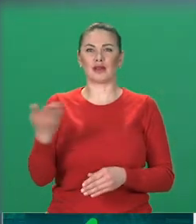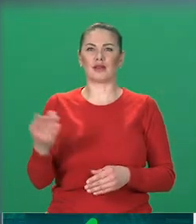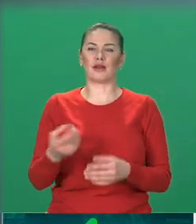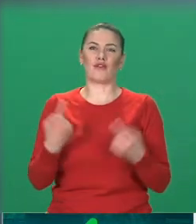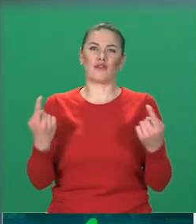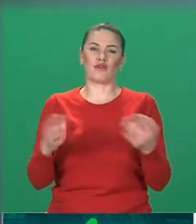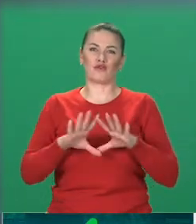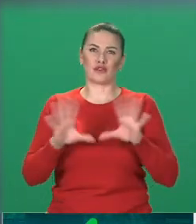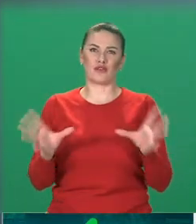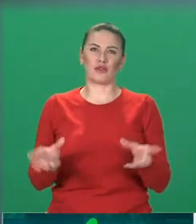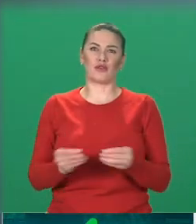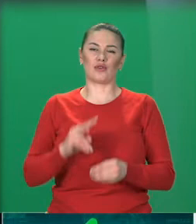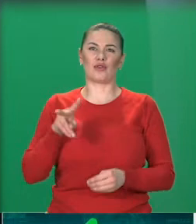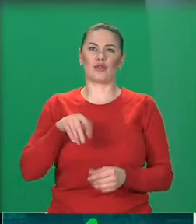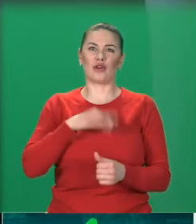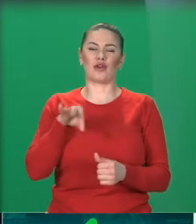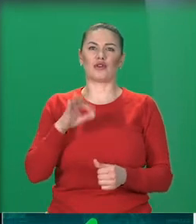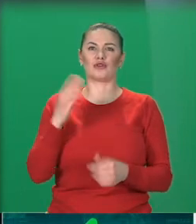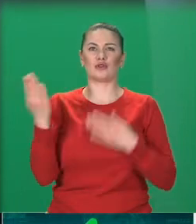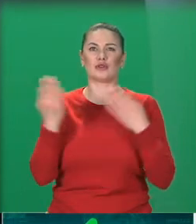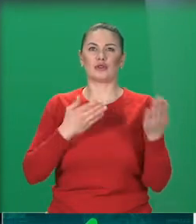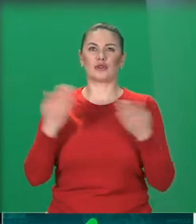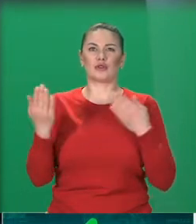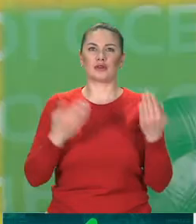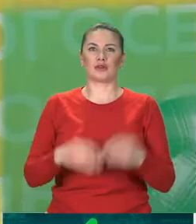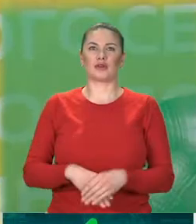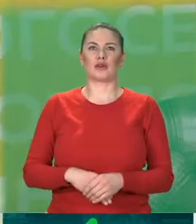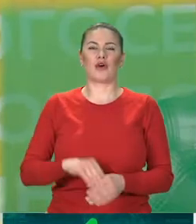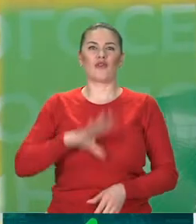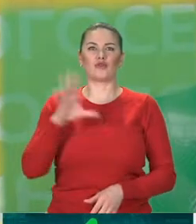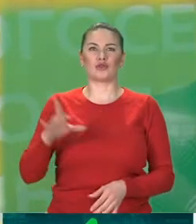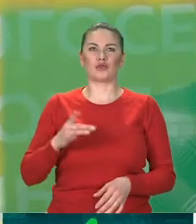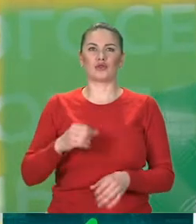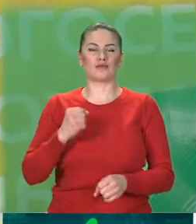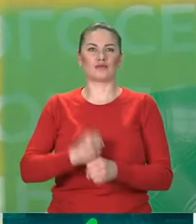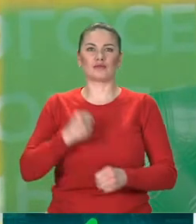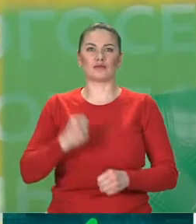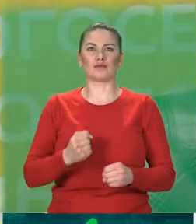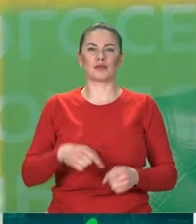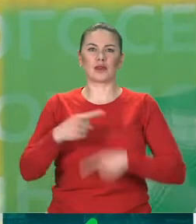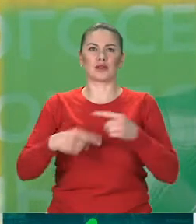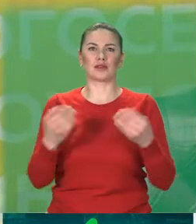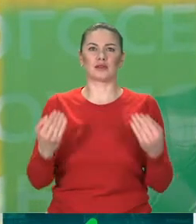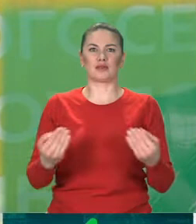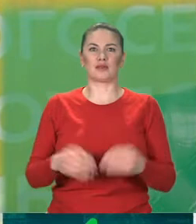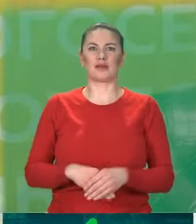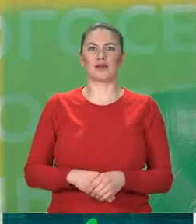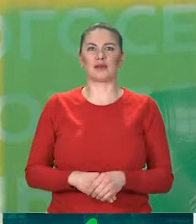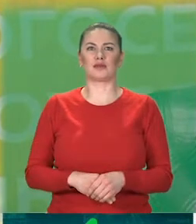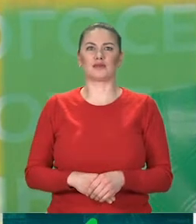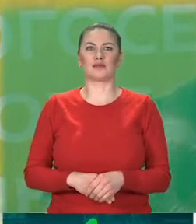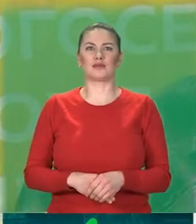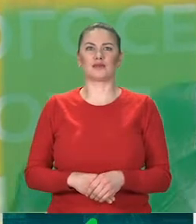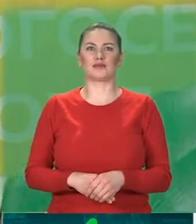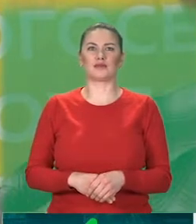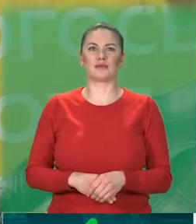всего лишь кино. Ну и легкомысленно оценивать картину тоже не стоит. Там очень жестко все, очень современно, и